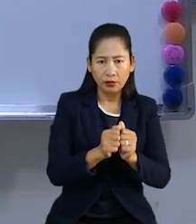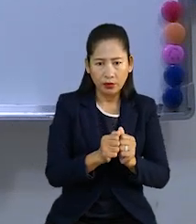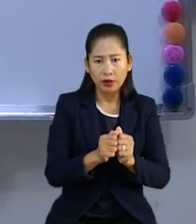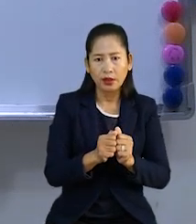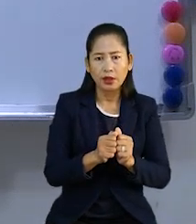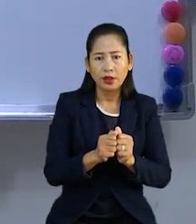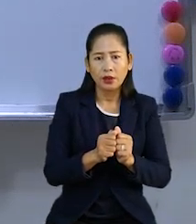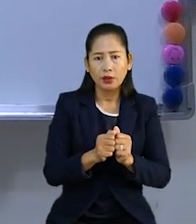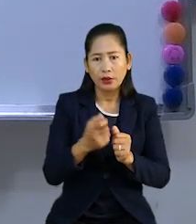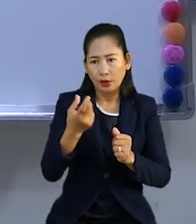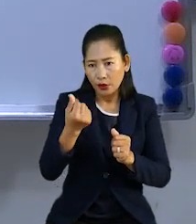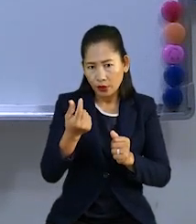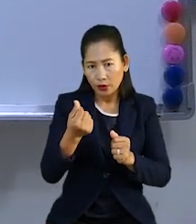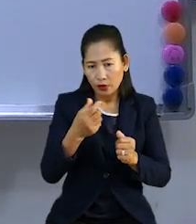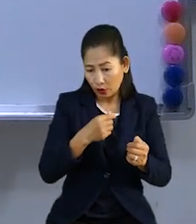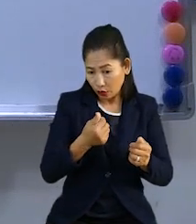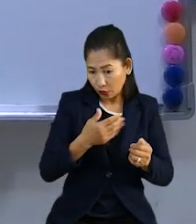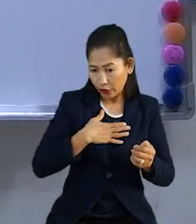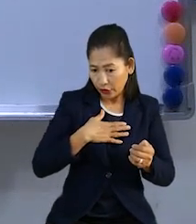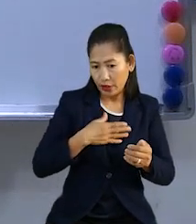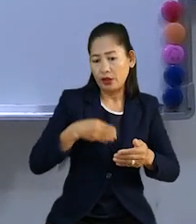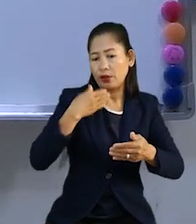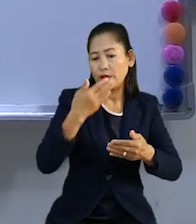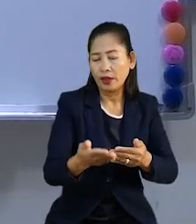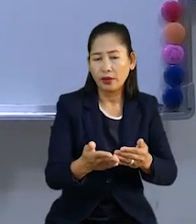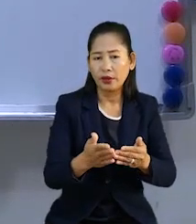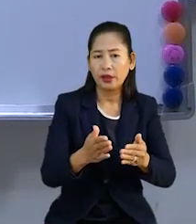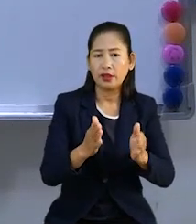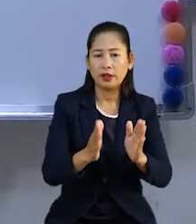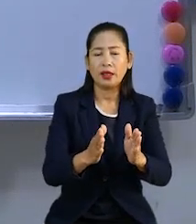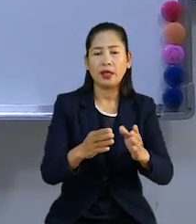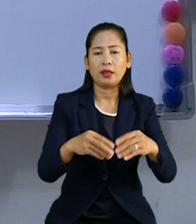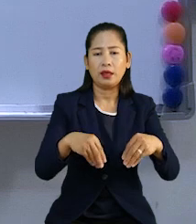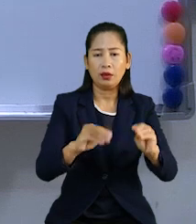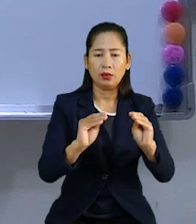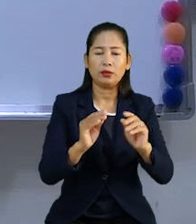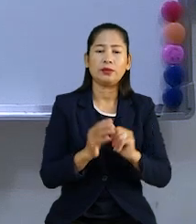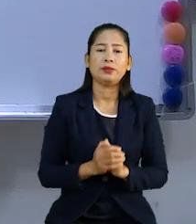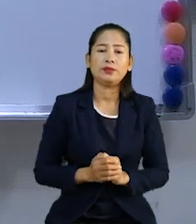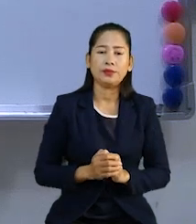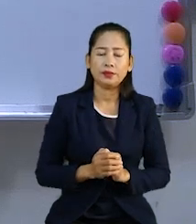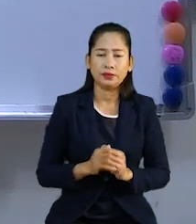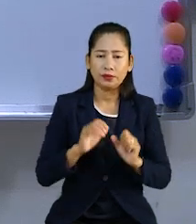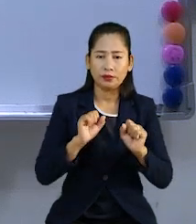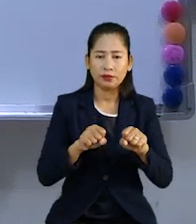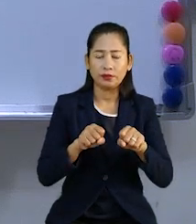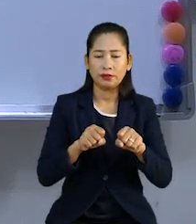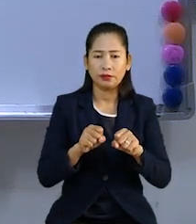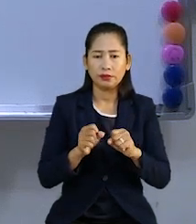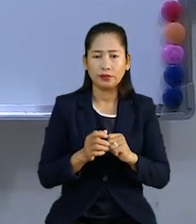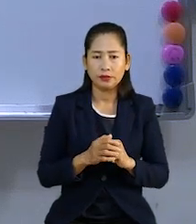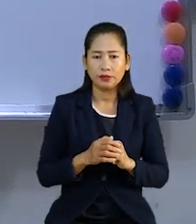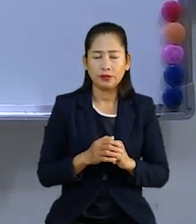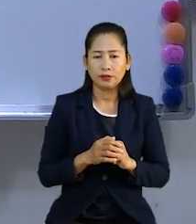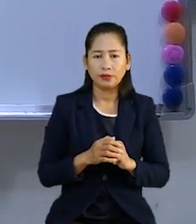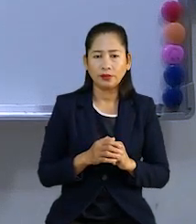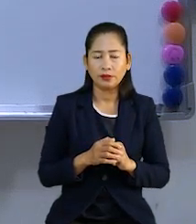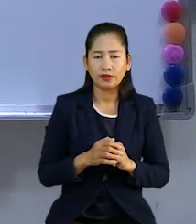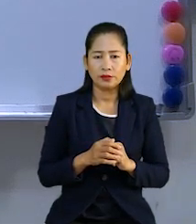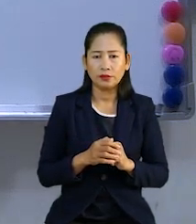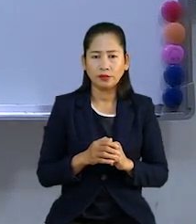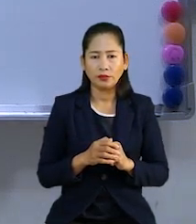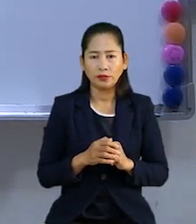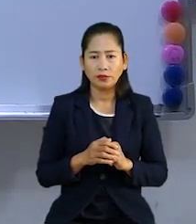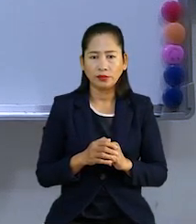nâng đầm lầy tất prạ đại nhà kêu của cô lõi tư nhà lụ chả chẳng dừng ai xây bàn